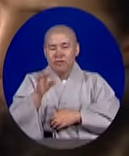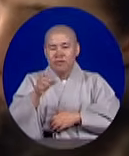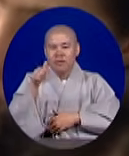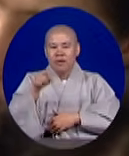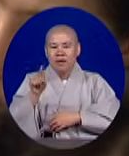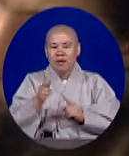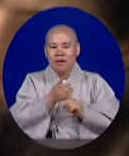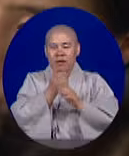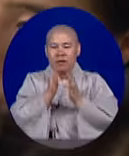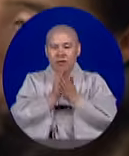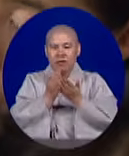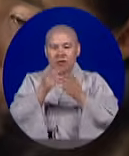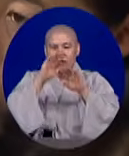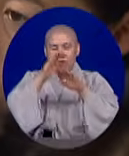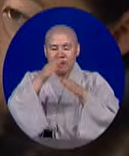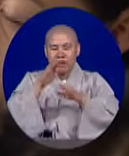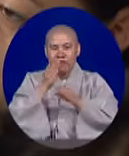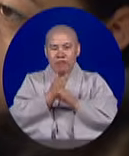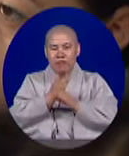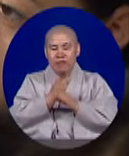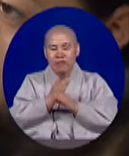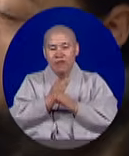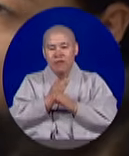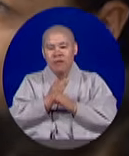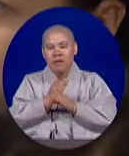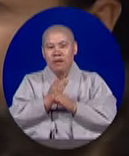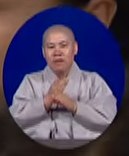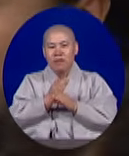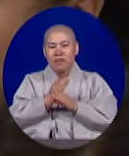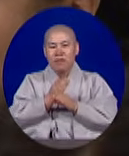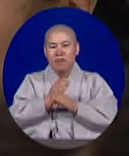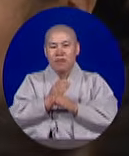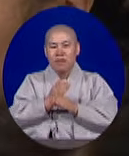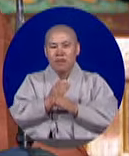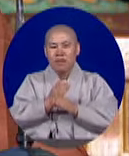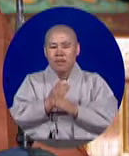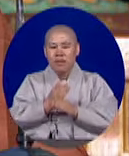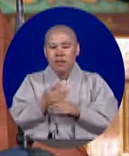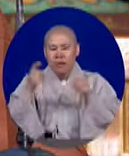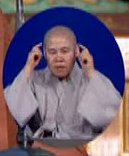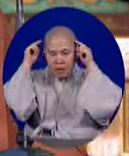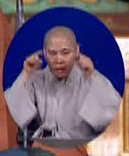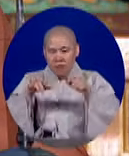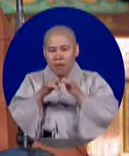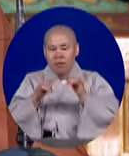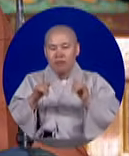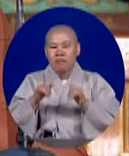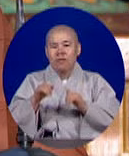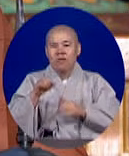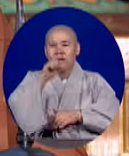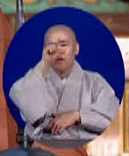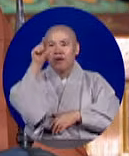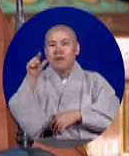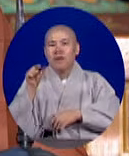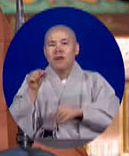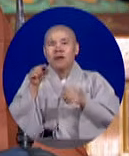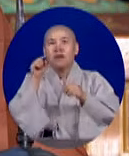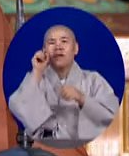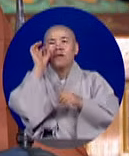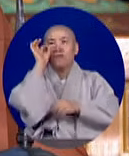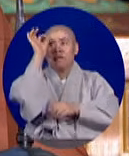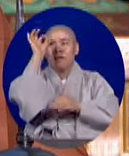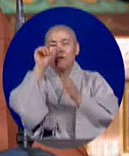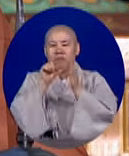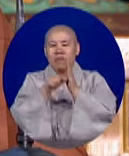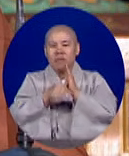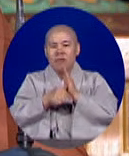능가경에서 무슨 말씀을 했느냐면 여우 견지월의 어리석은 사람은 달 가리키는 걸 볼 때